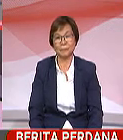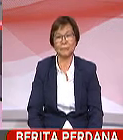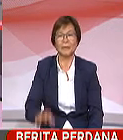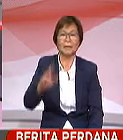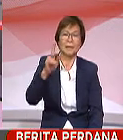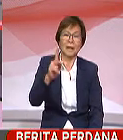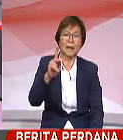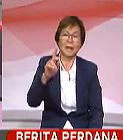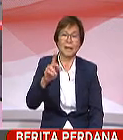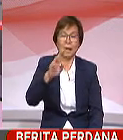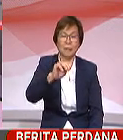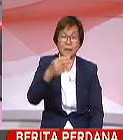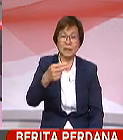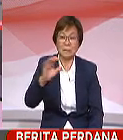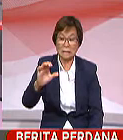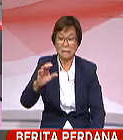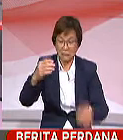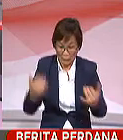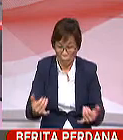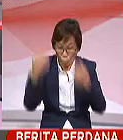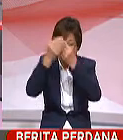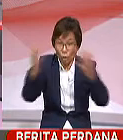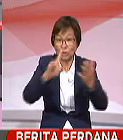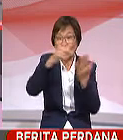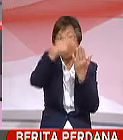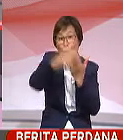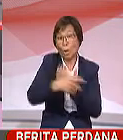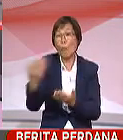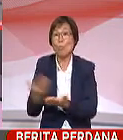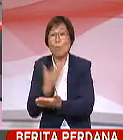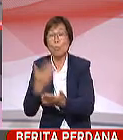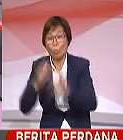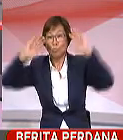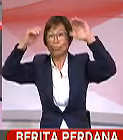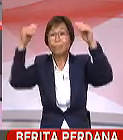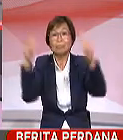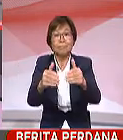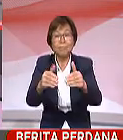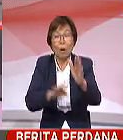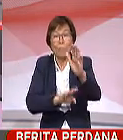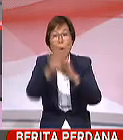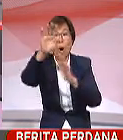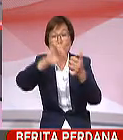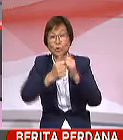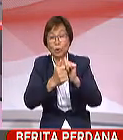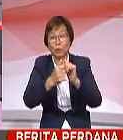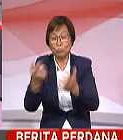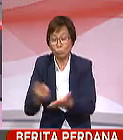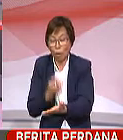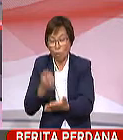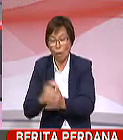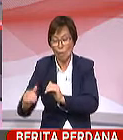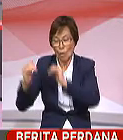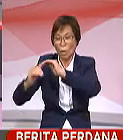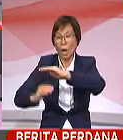Konfederasi Hoki Malaysia MHC hari ini mengumumkan satu program baru yang memberi tumpuan terhadap pembangunan sukan berkenaan di